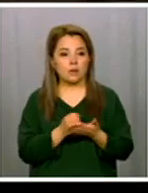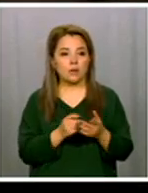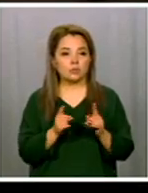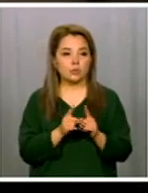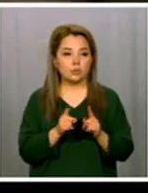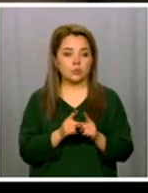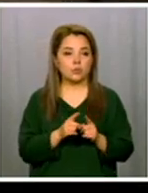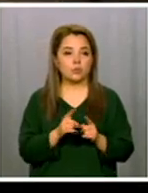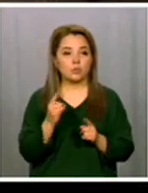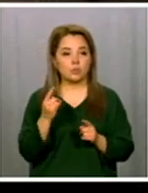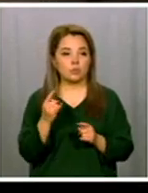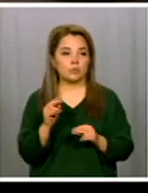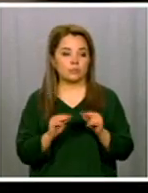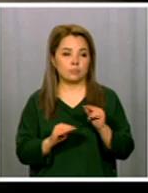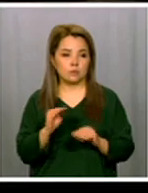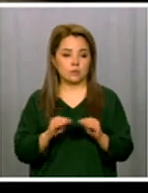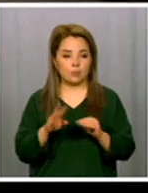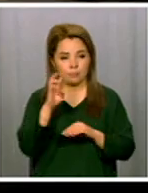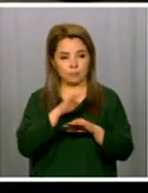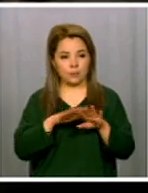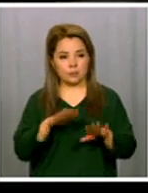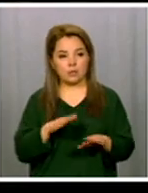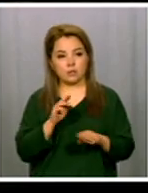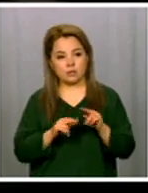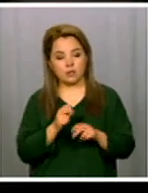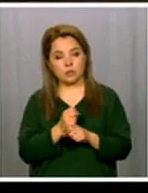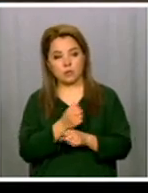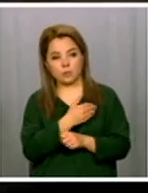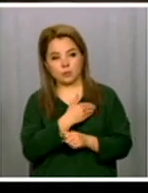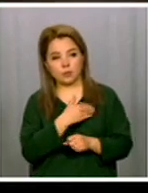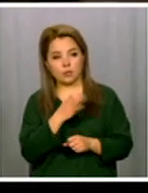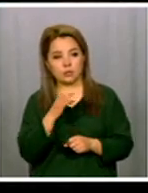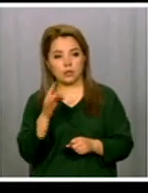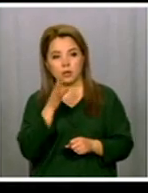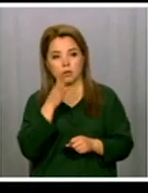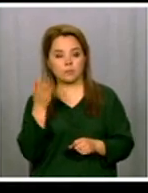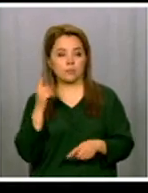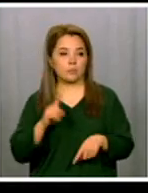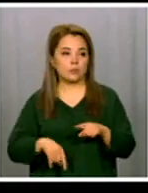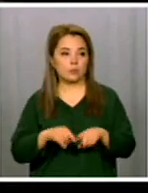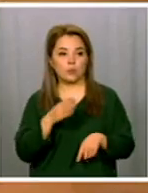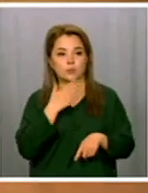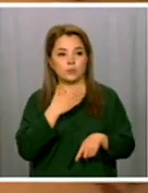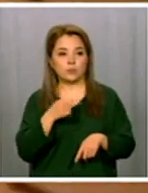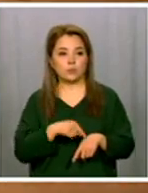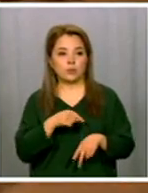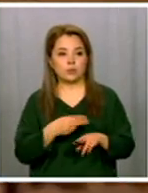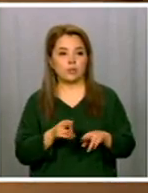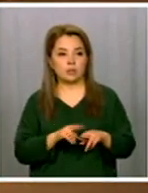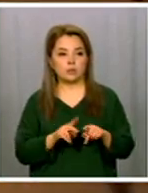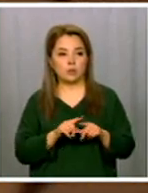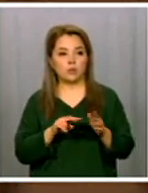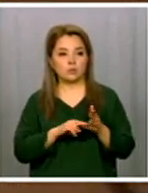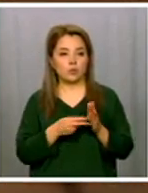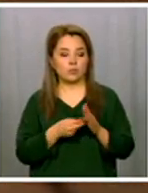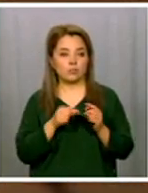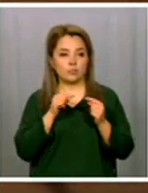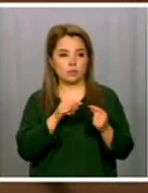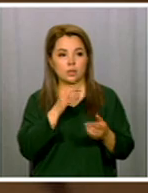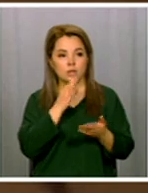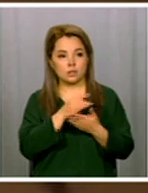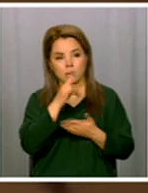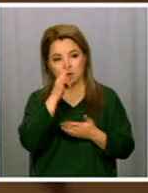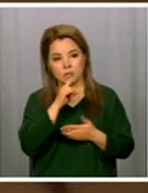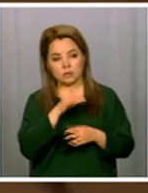қуыршақ мемлекет құруды көздеді. Кеңес адамдарының патриоттық сезімі әрине бұл жоспарға қарсы тұра білді. Қазақстан